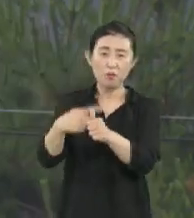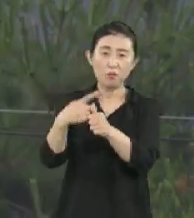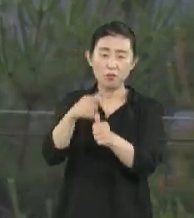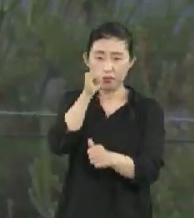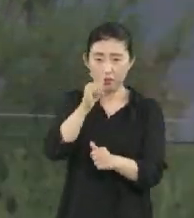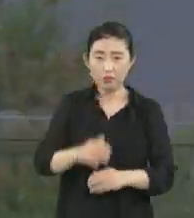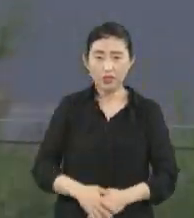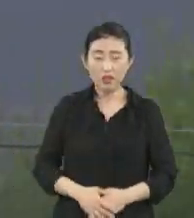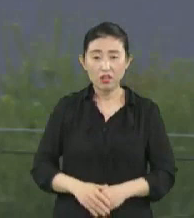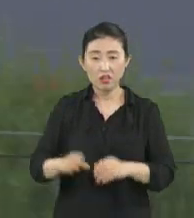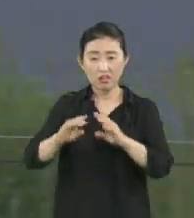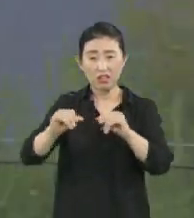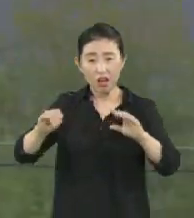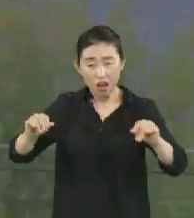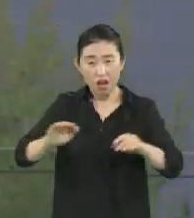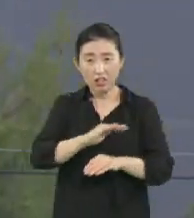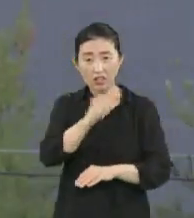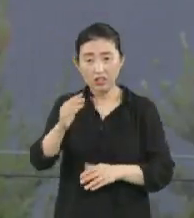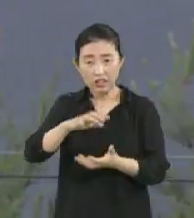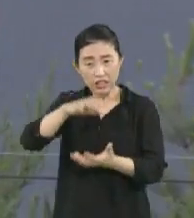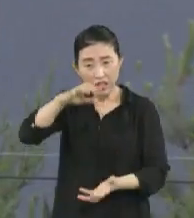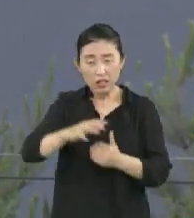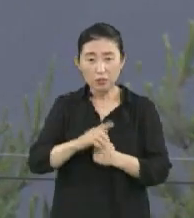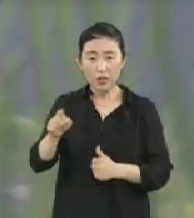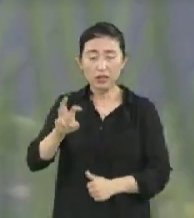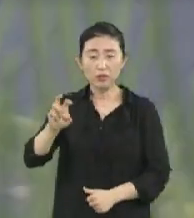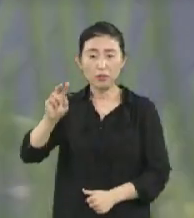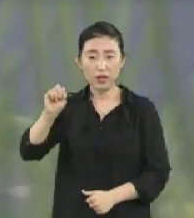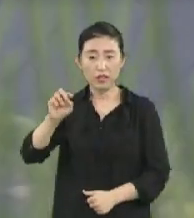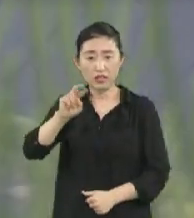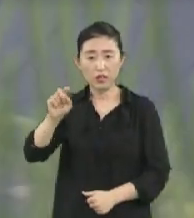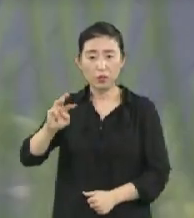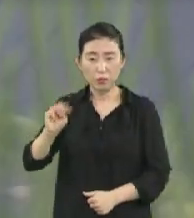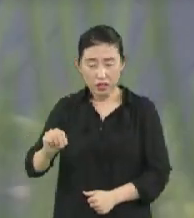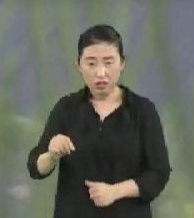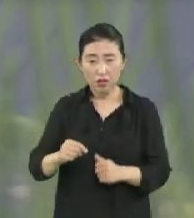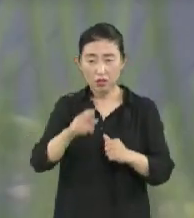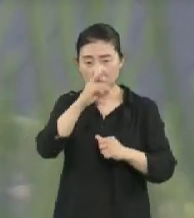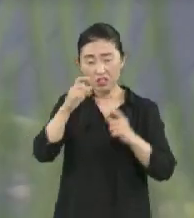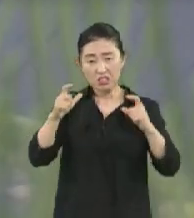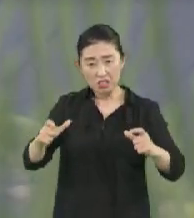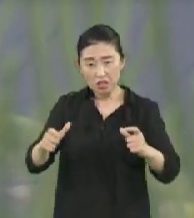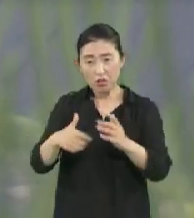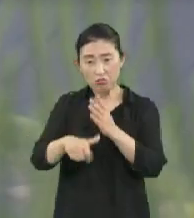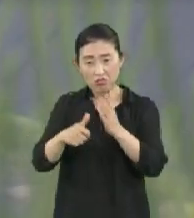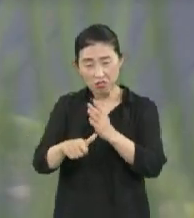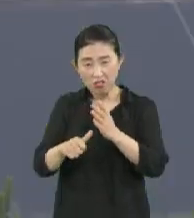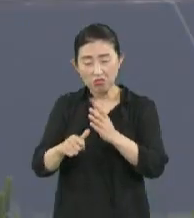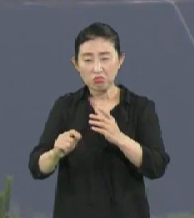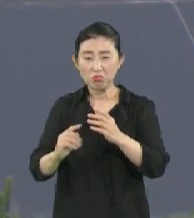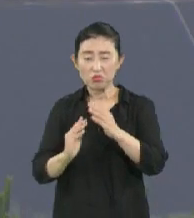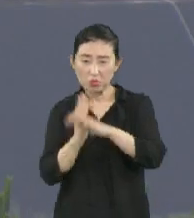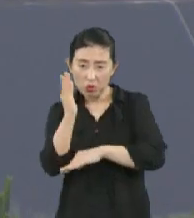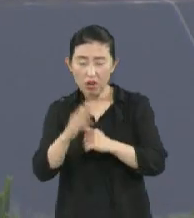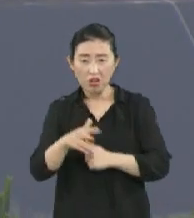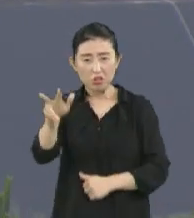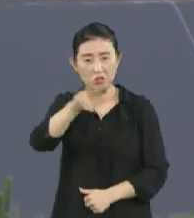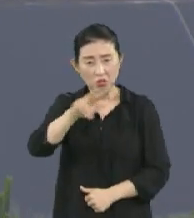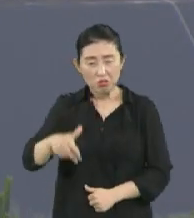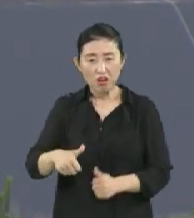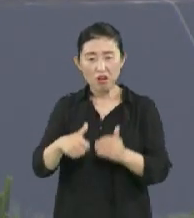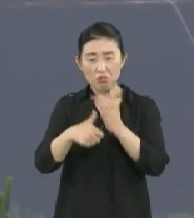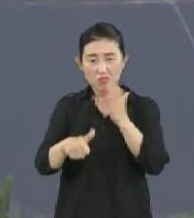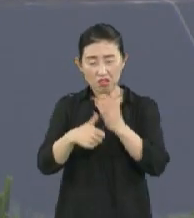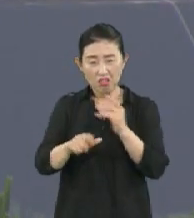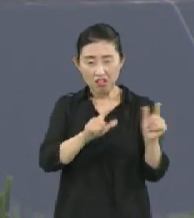또 계획된 매립 용량이 130만 제곱미터, 서산 지역 폐기물 처리량을 크게 초과하는 만큼 전국의 산업